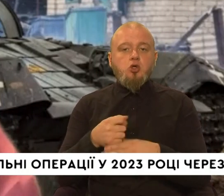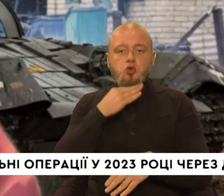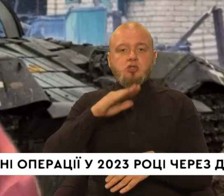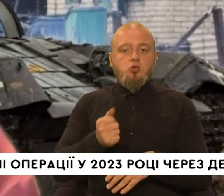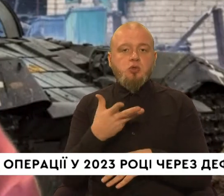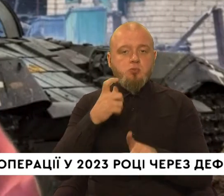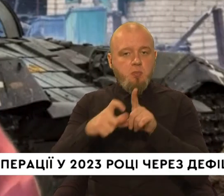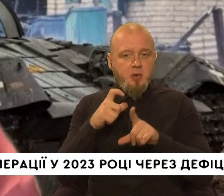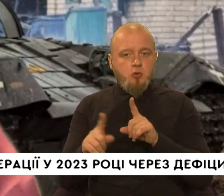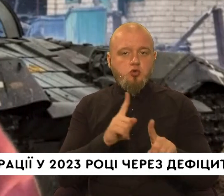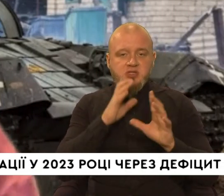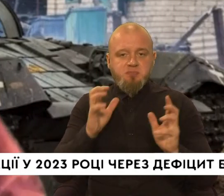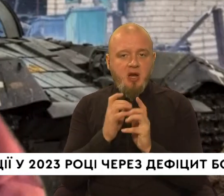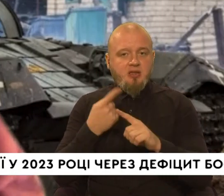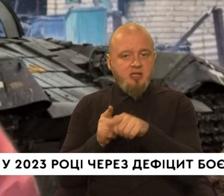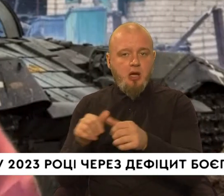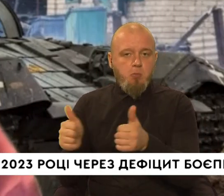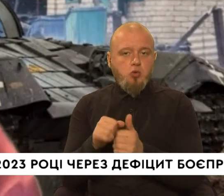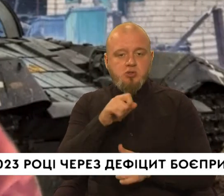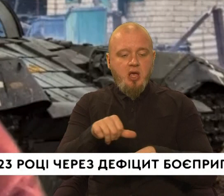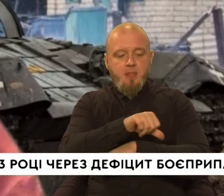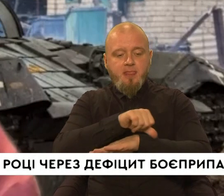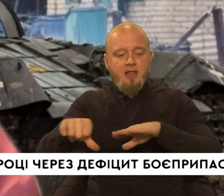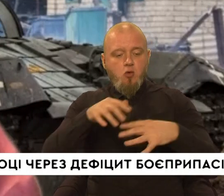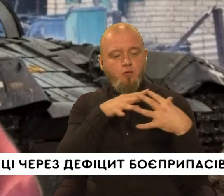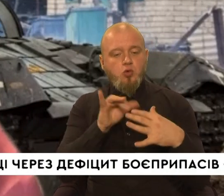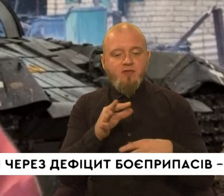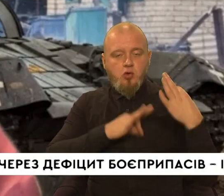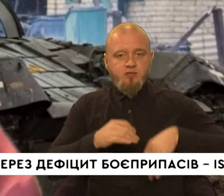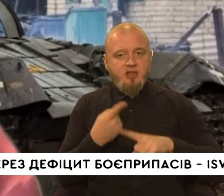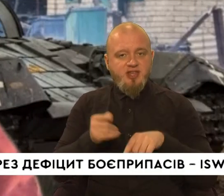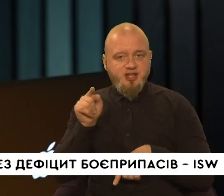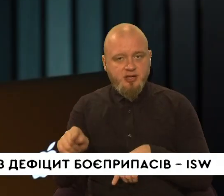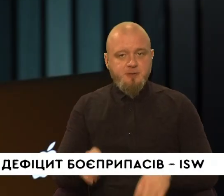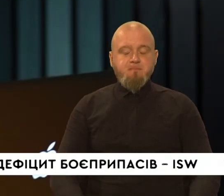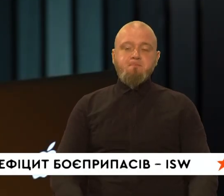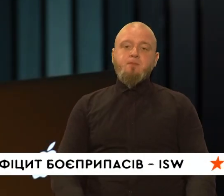кількість боєприпасів, щоб зберігати їх поруч з лінією фронту і використовувати їх.